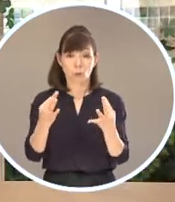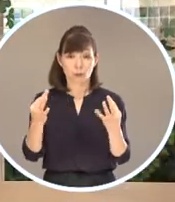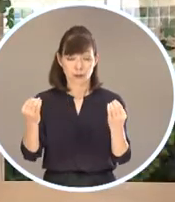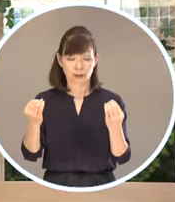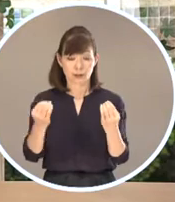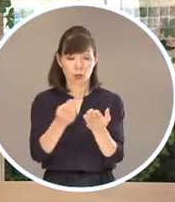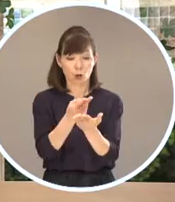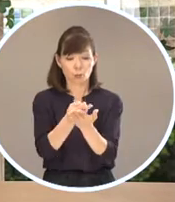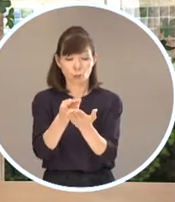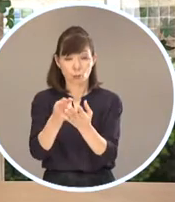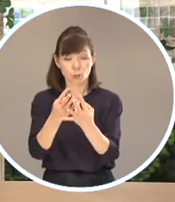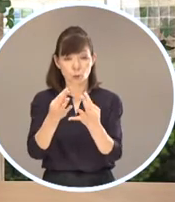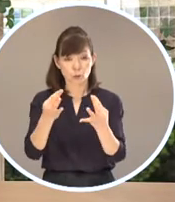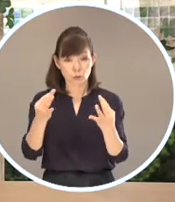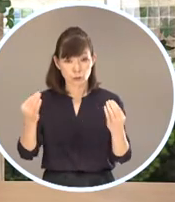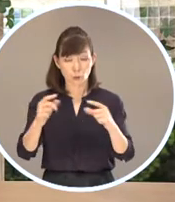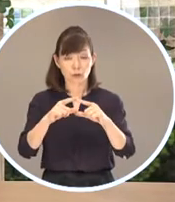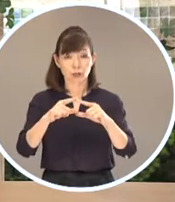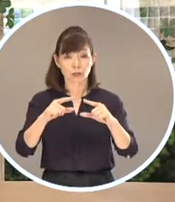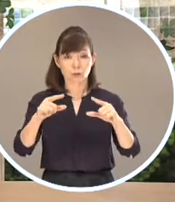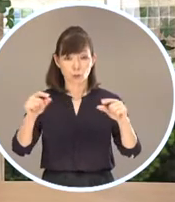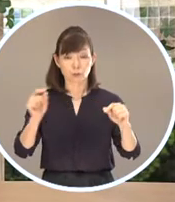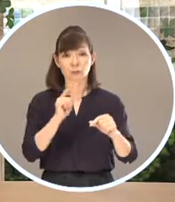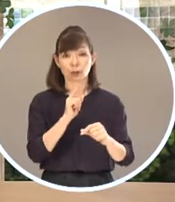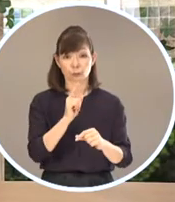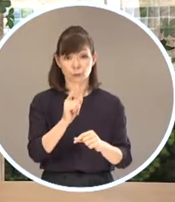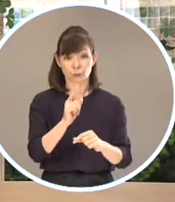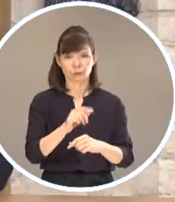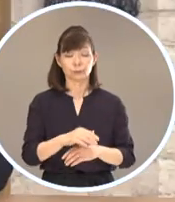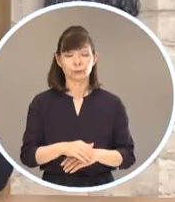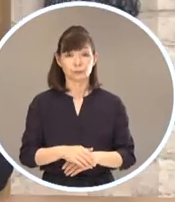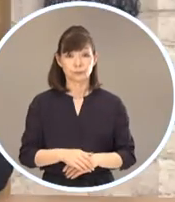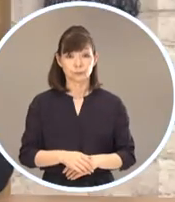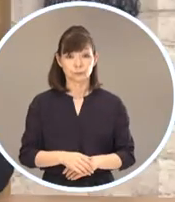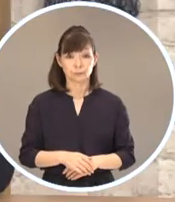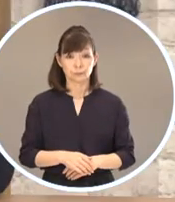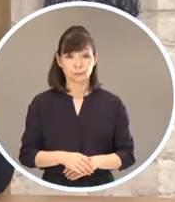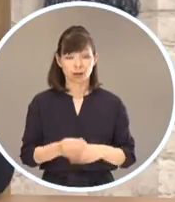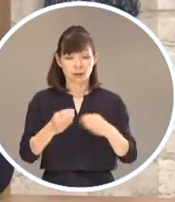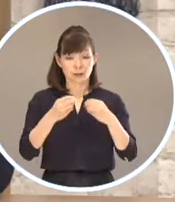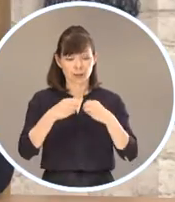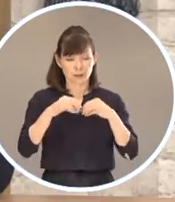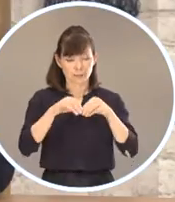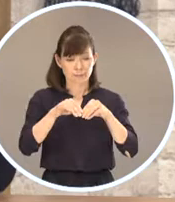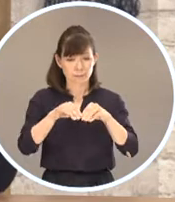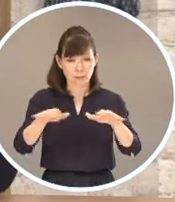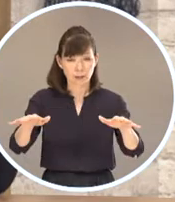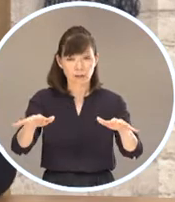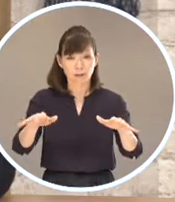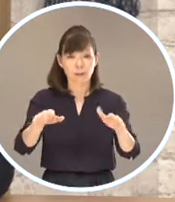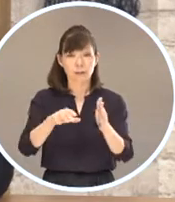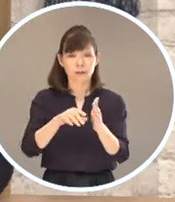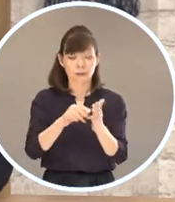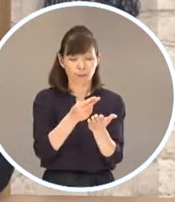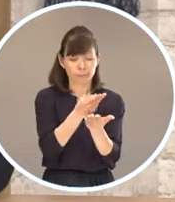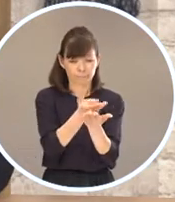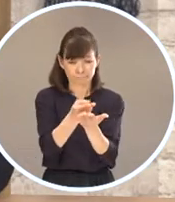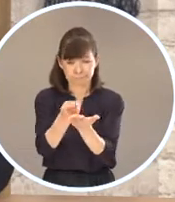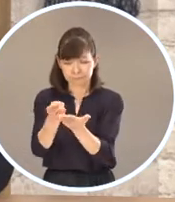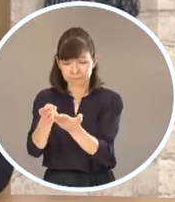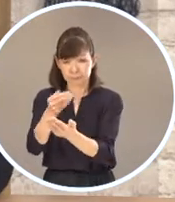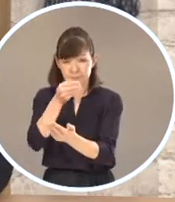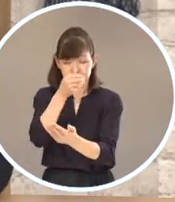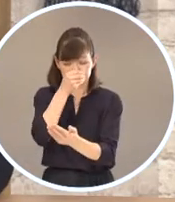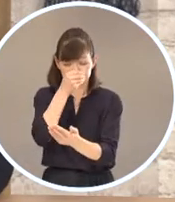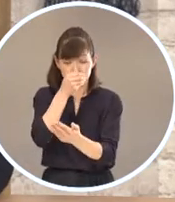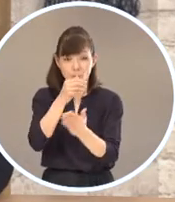う病床大国なんていうふうに言われることもあります。しかしですね、その感染が拡大した時に皆さんそこへどっとこう入院され